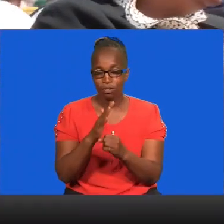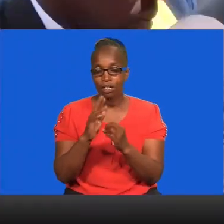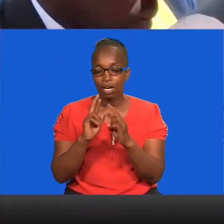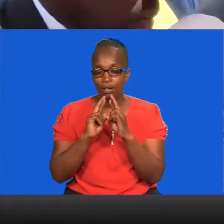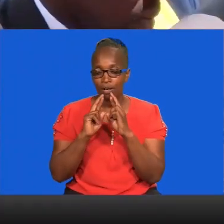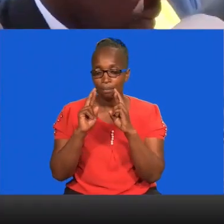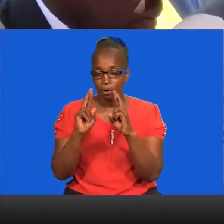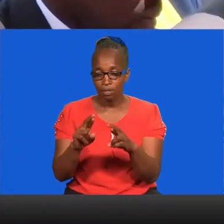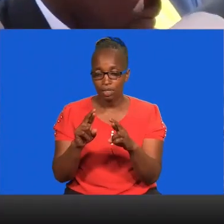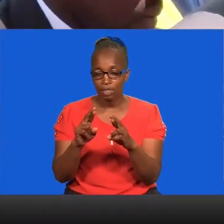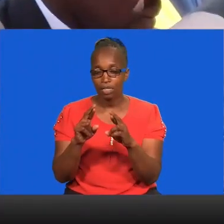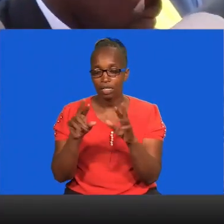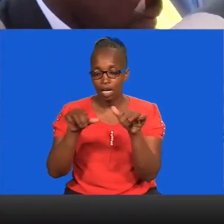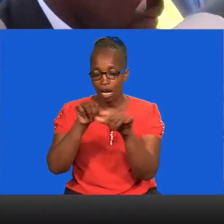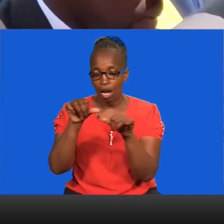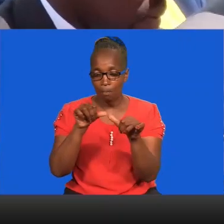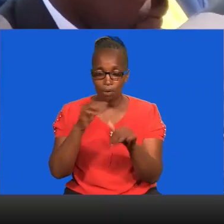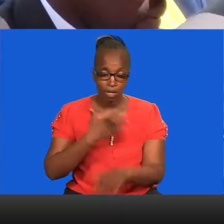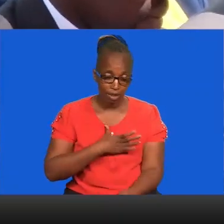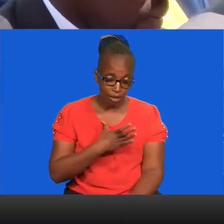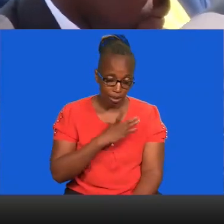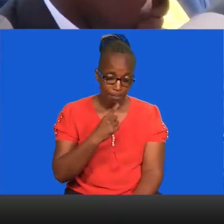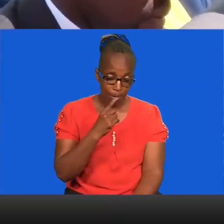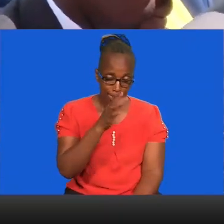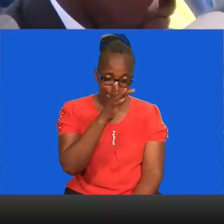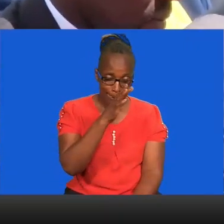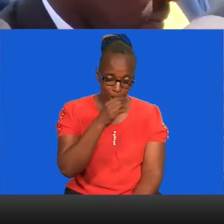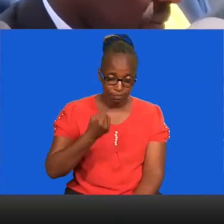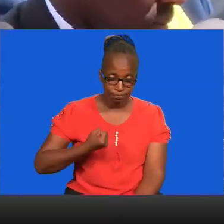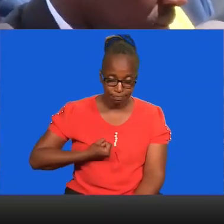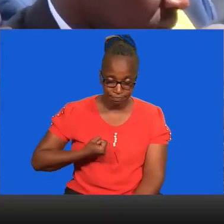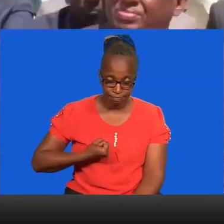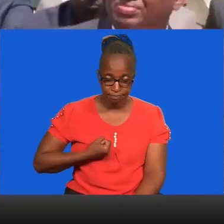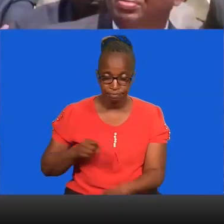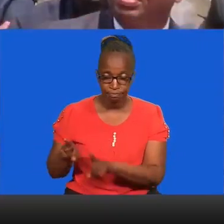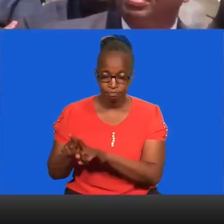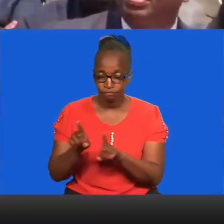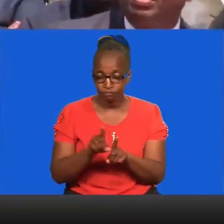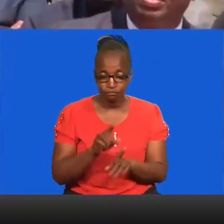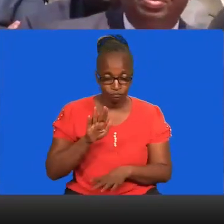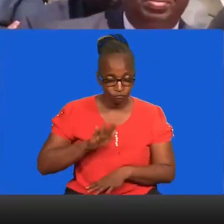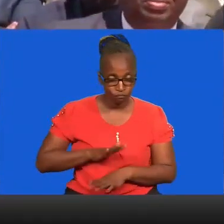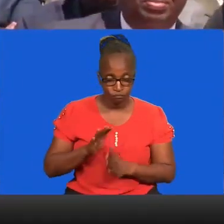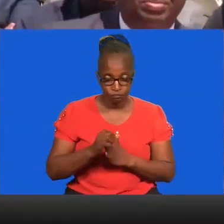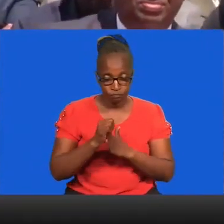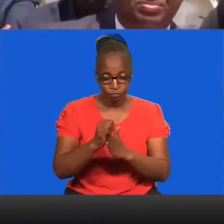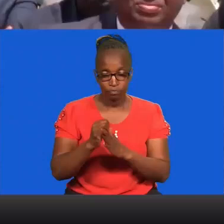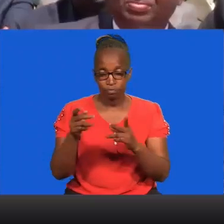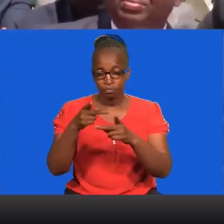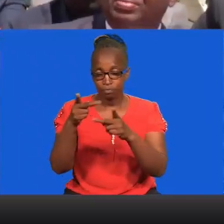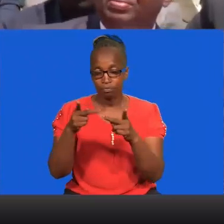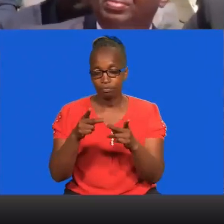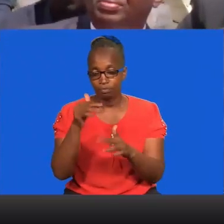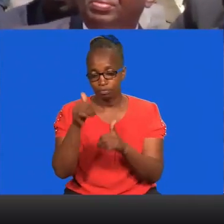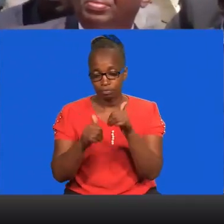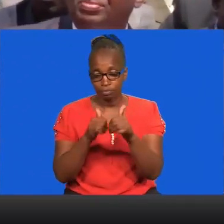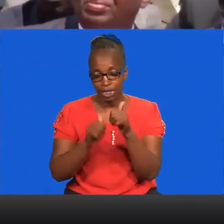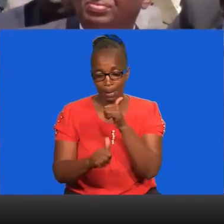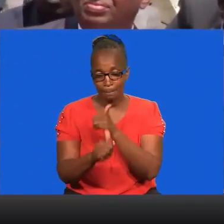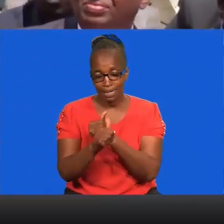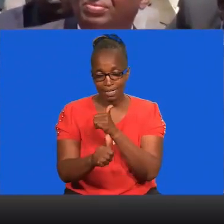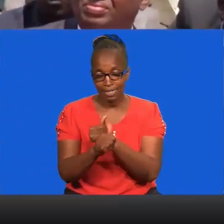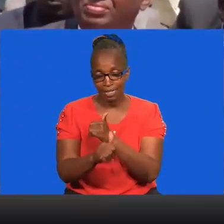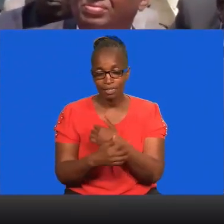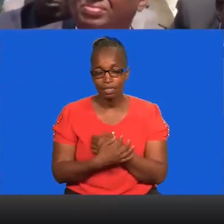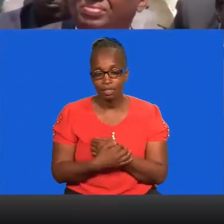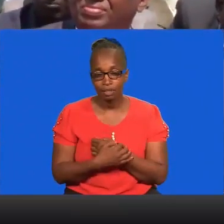kupiga ripoti kuhusu watu wanaowadanganya wasichana na wanawake na kuwapeleka katika maeneo hatari kabla